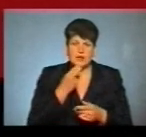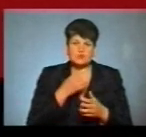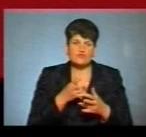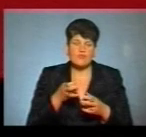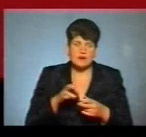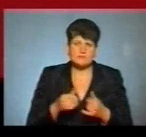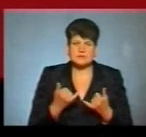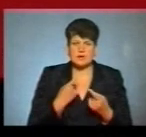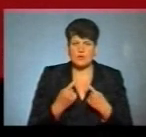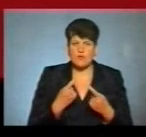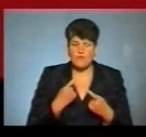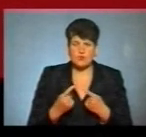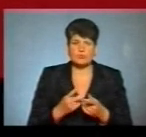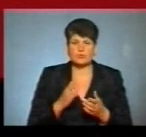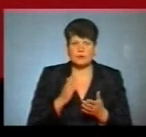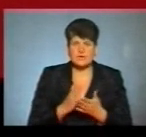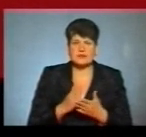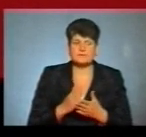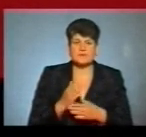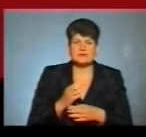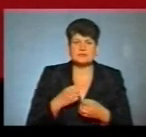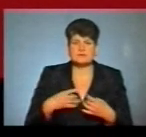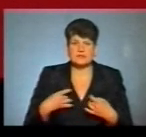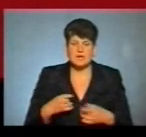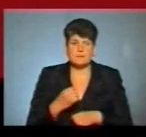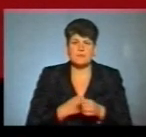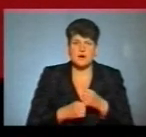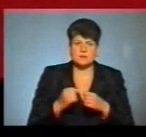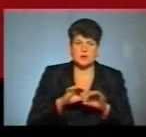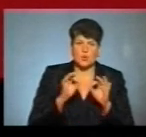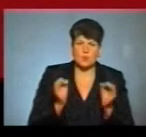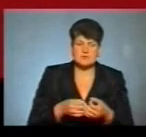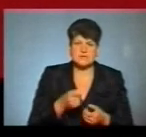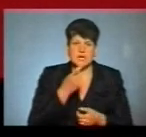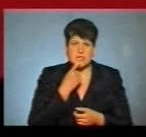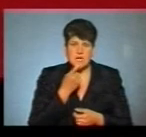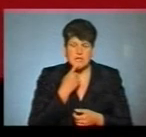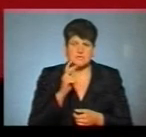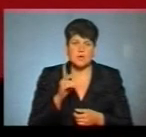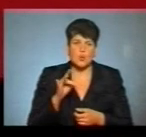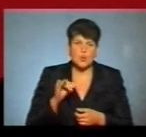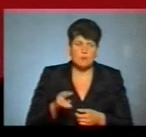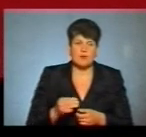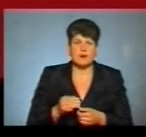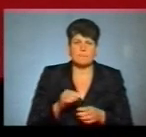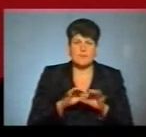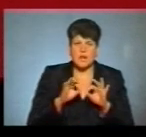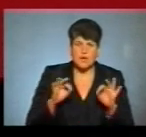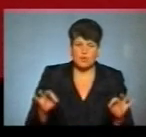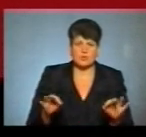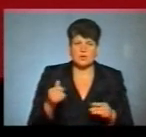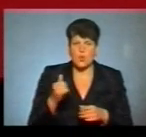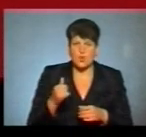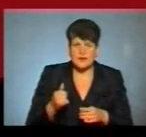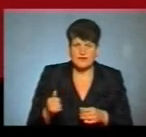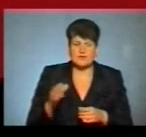ми говоримо зараз, так як йдуть великодні свята. Це і паски, і ковбаса, і яйця, крупи, макарони, олія.